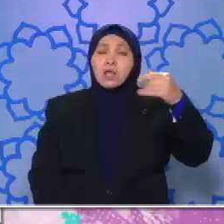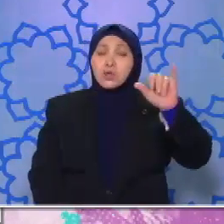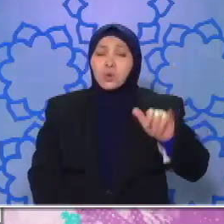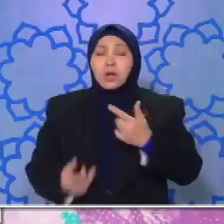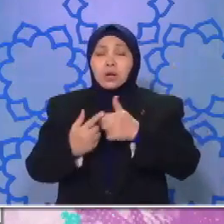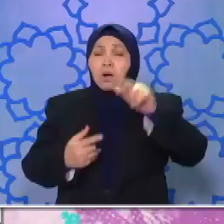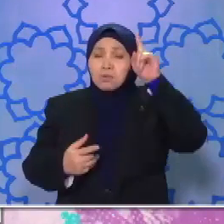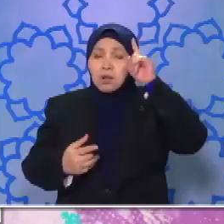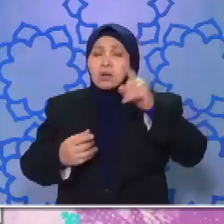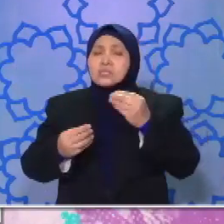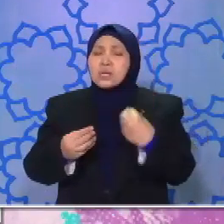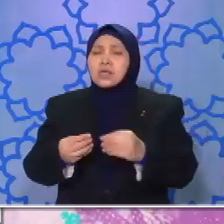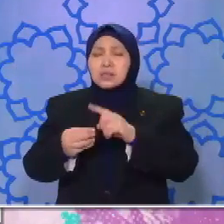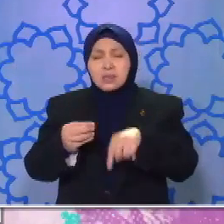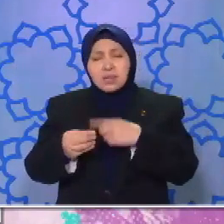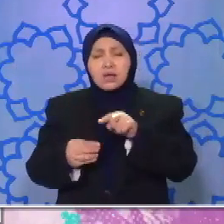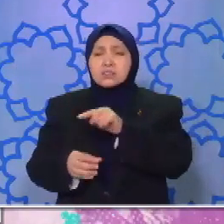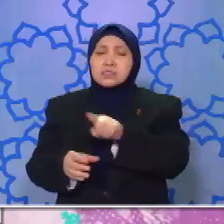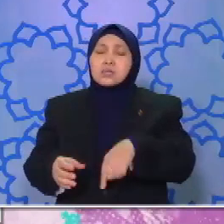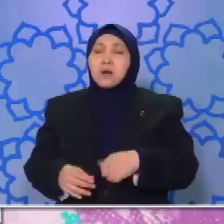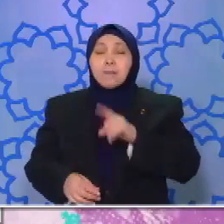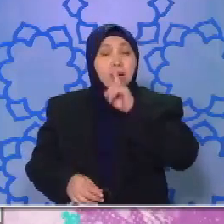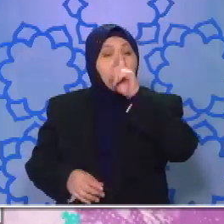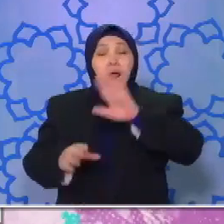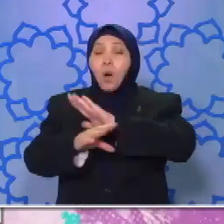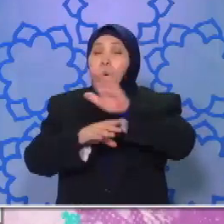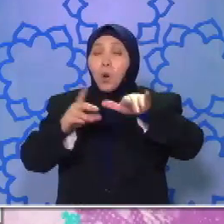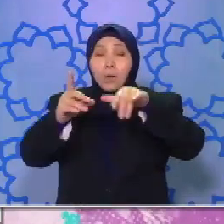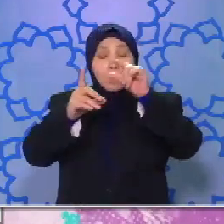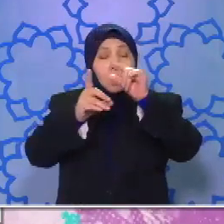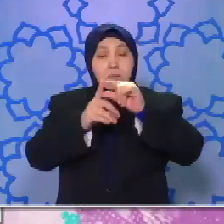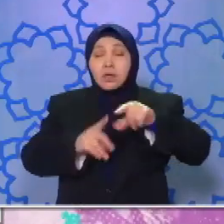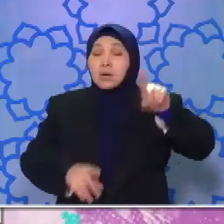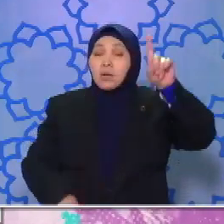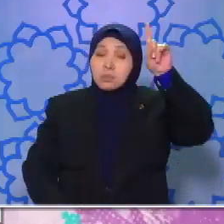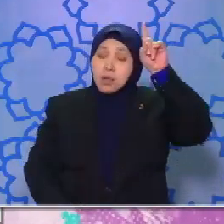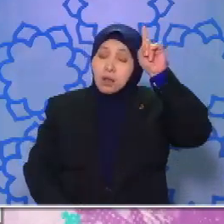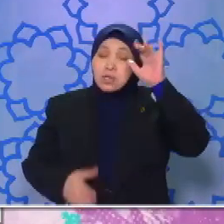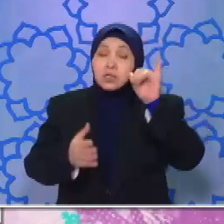منه ذكرا صدق الله